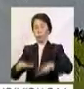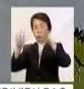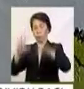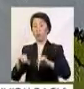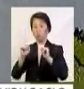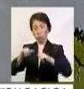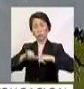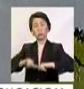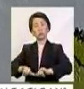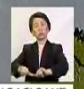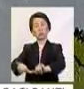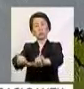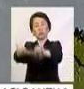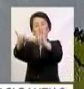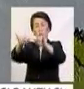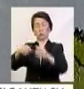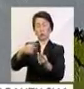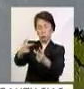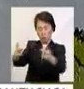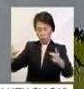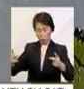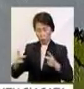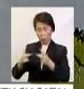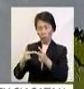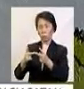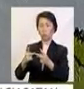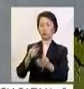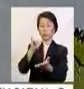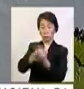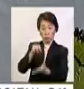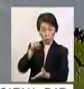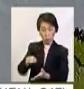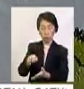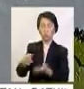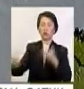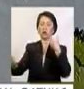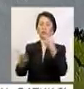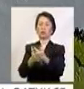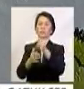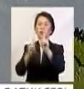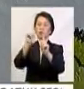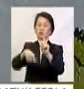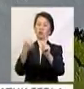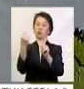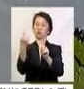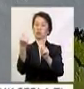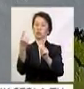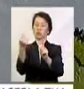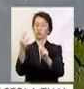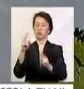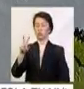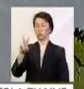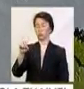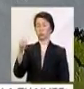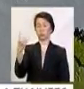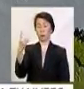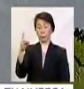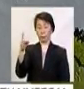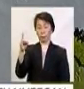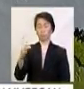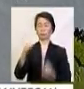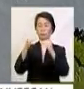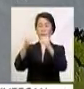boleh berterusan berlaku di sekitar kawasan yang terbabit sehingga 1 November 2018. Baik,